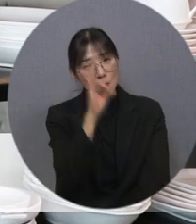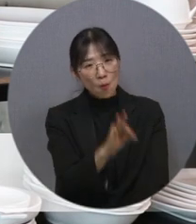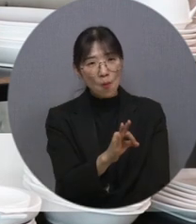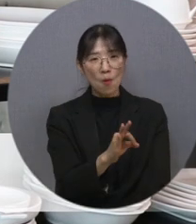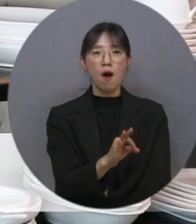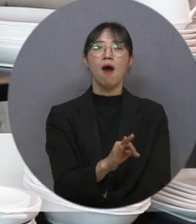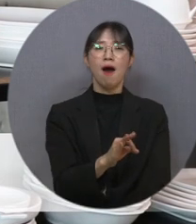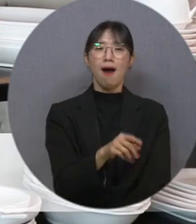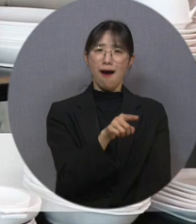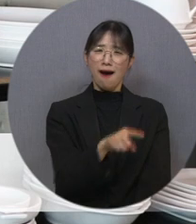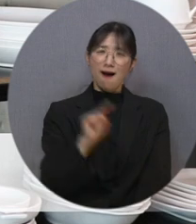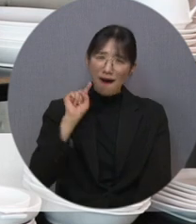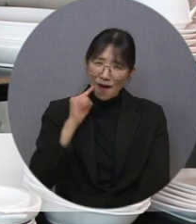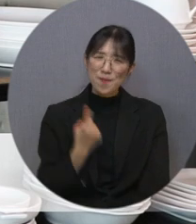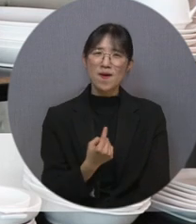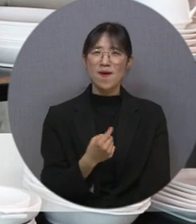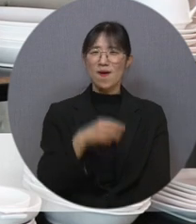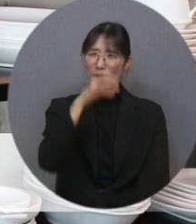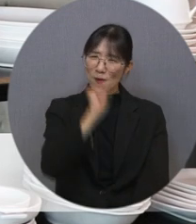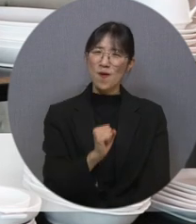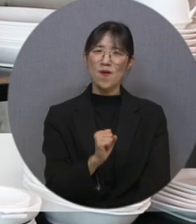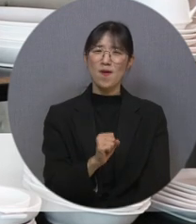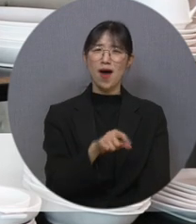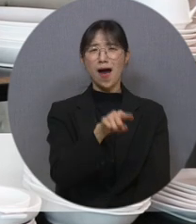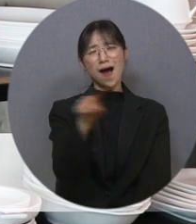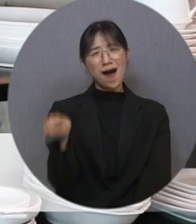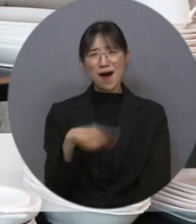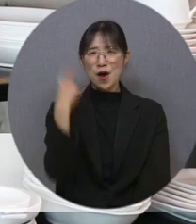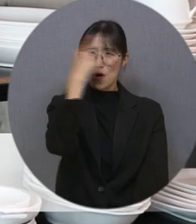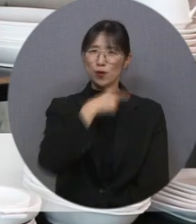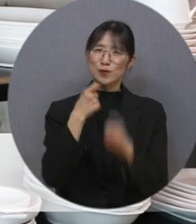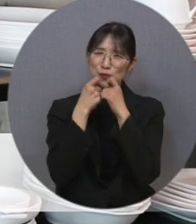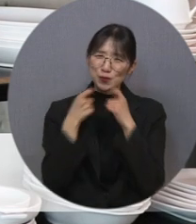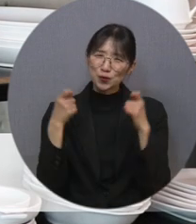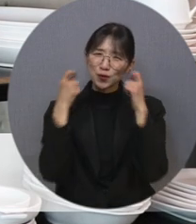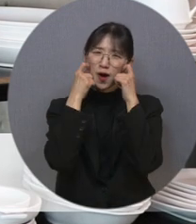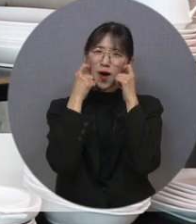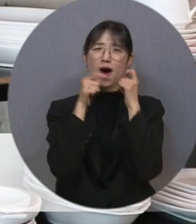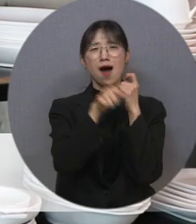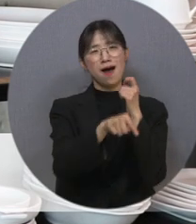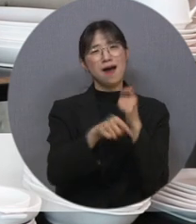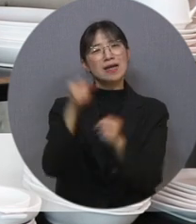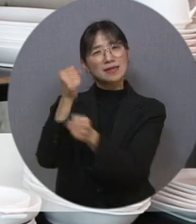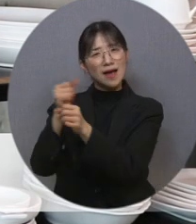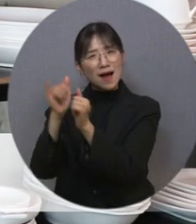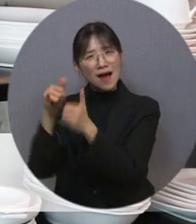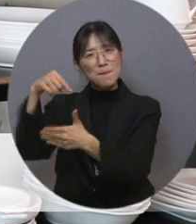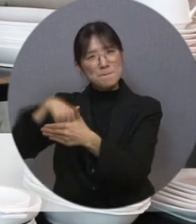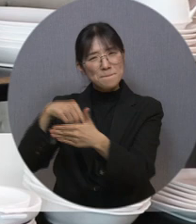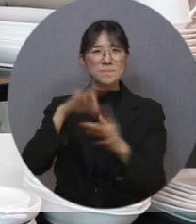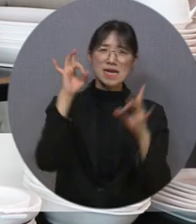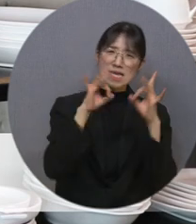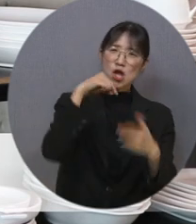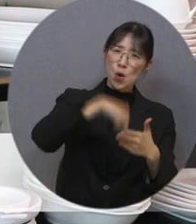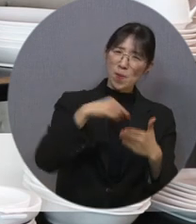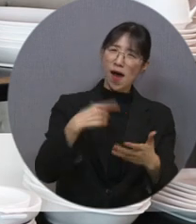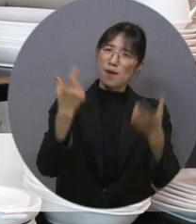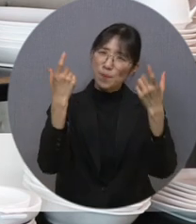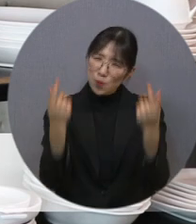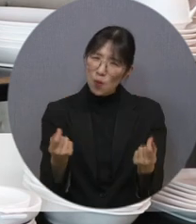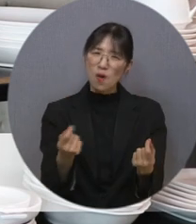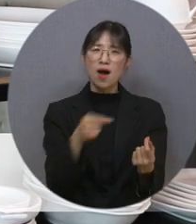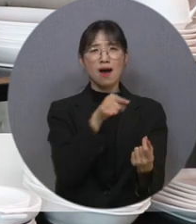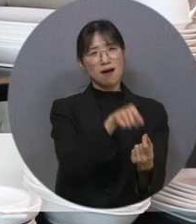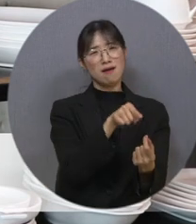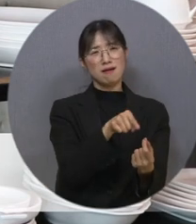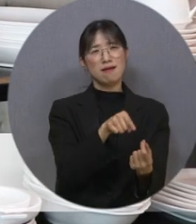오셔서 보시면서 야 좋다 이쁘다 얘들은 어찌 이렇게 웃고 있는가 작가의 마음과 인형의 마음이 똑같다고 하던데